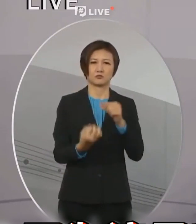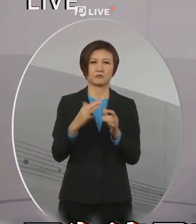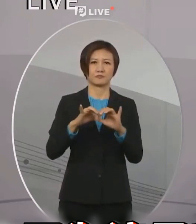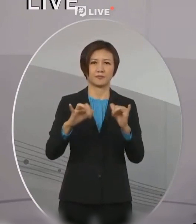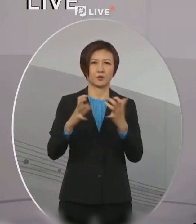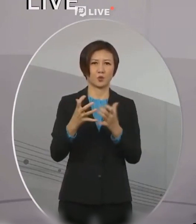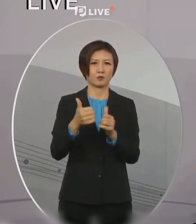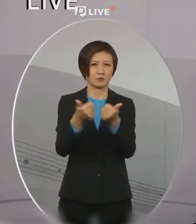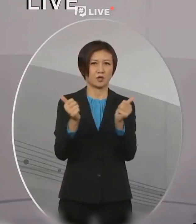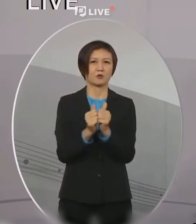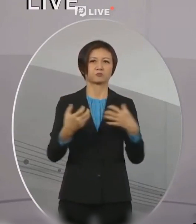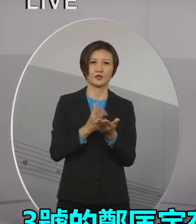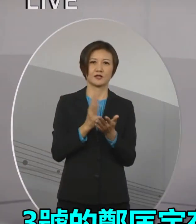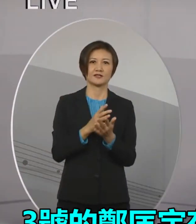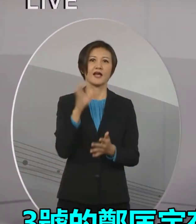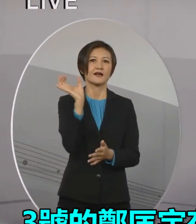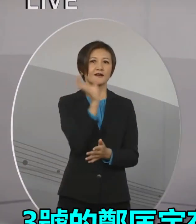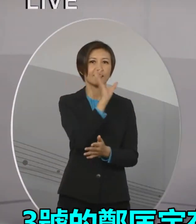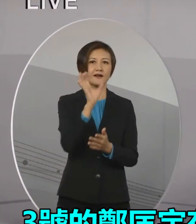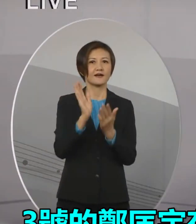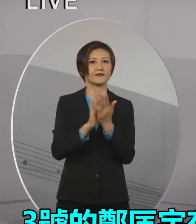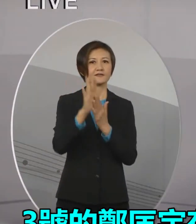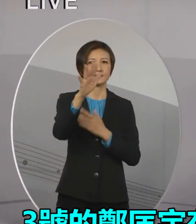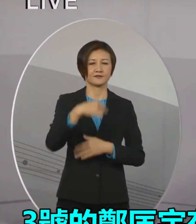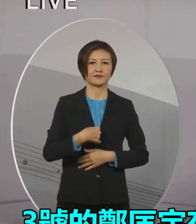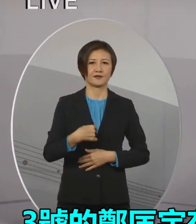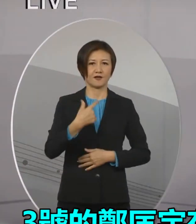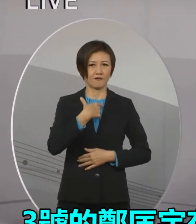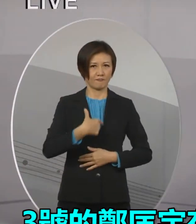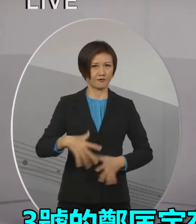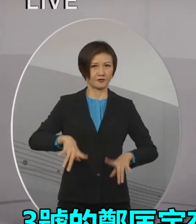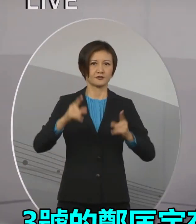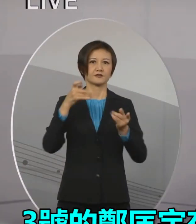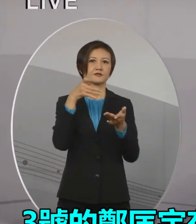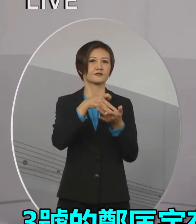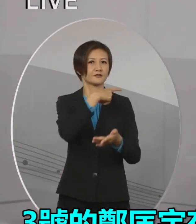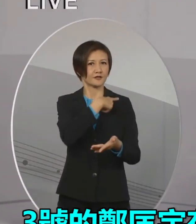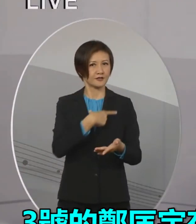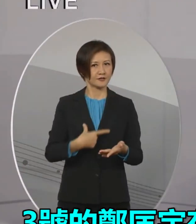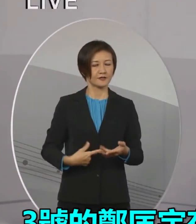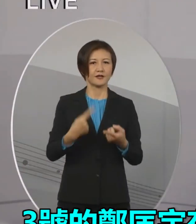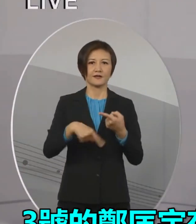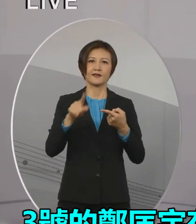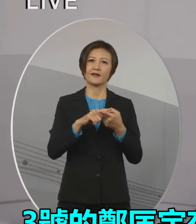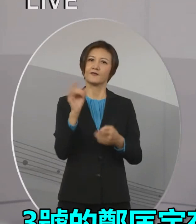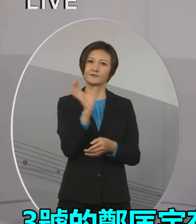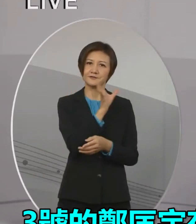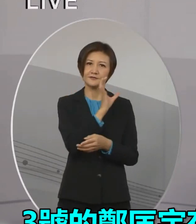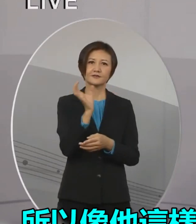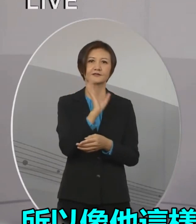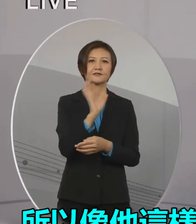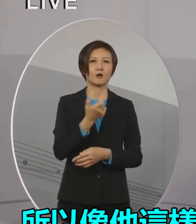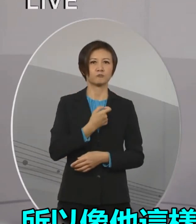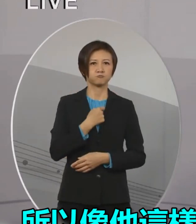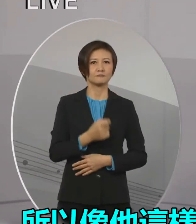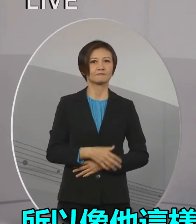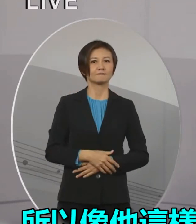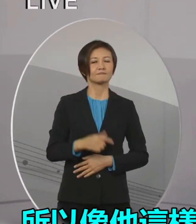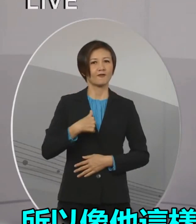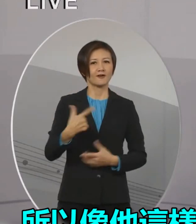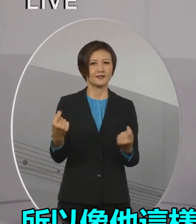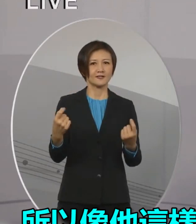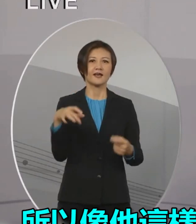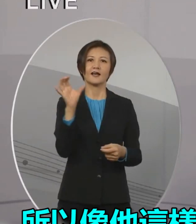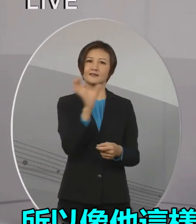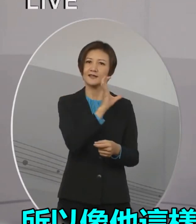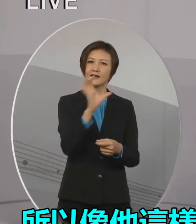华民国男性应尽的义务。感觉像我们这样的素人啊，都应该要在政见发布会上高歌一曲。那我也唱一